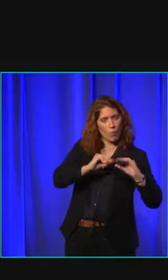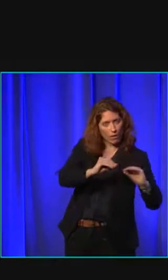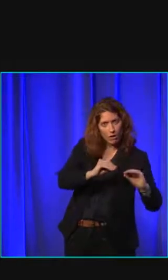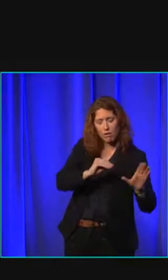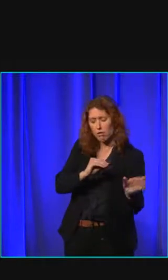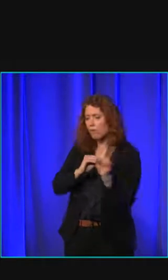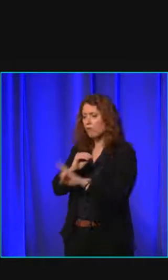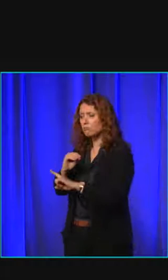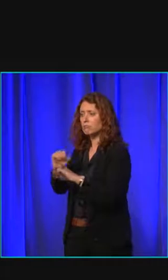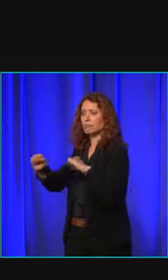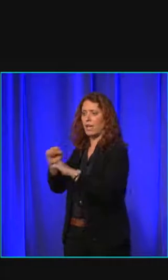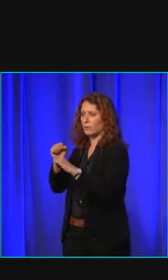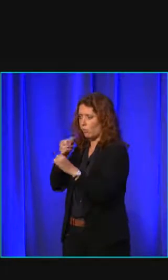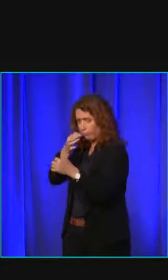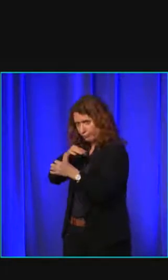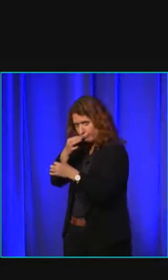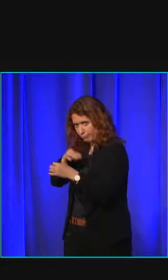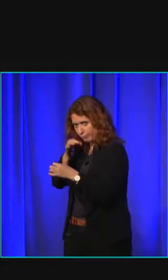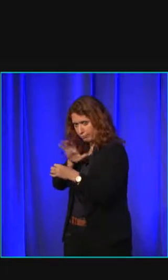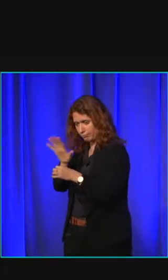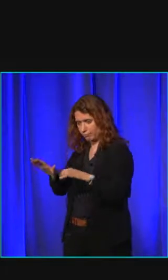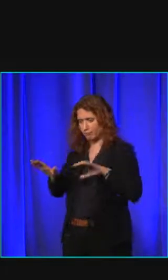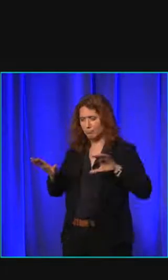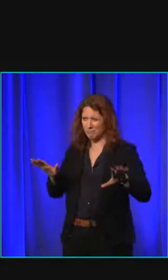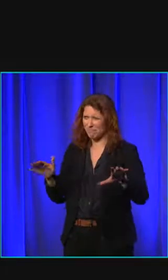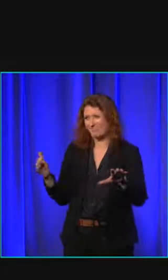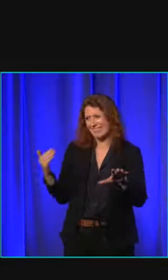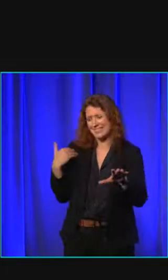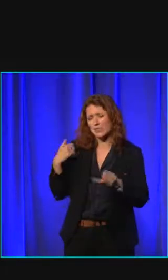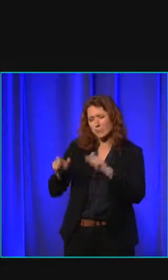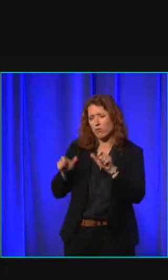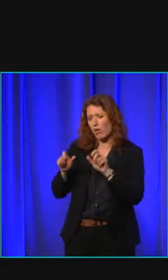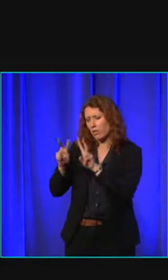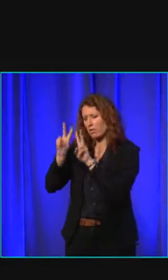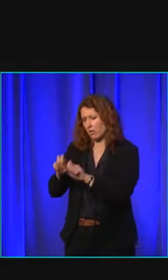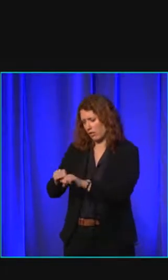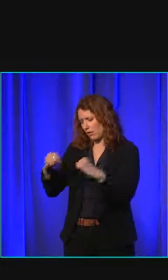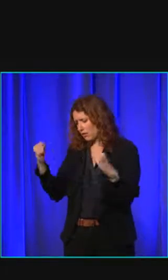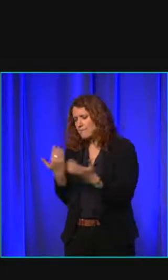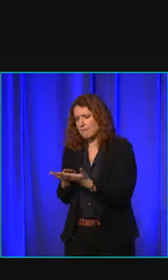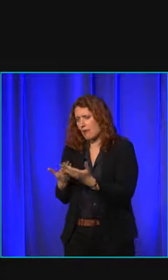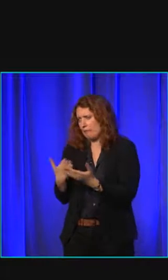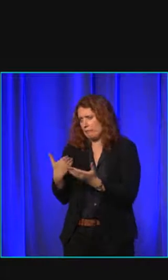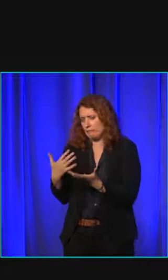et action verbalisée, les travaux sont beaucoup plus récents. Ils ont à peine une dizaine d'années.